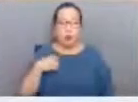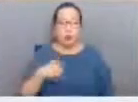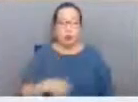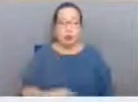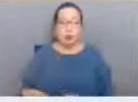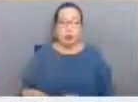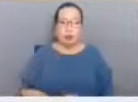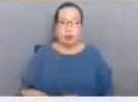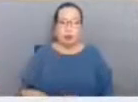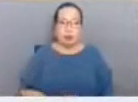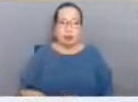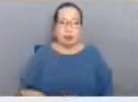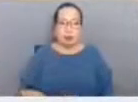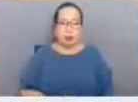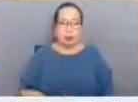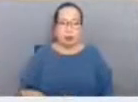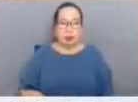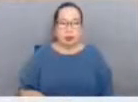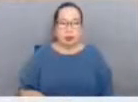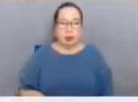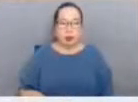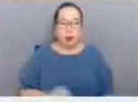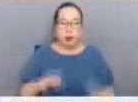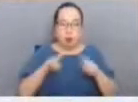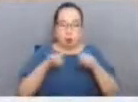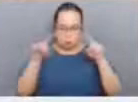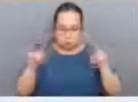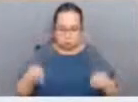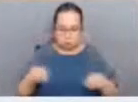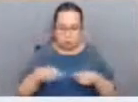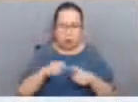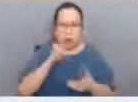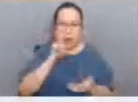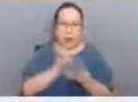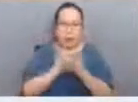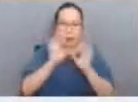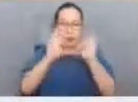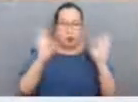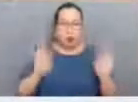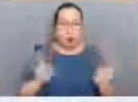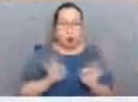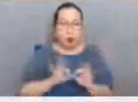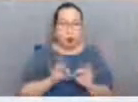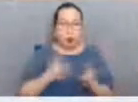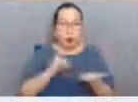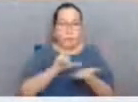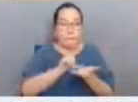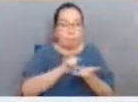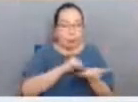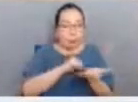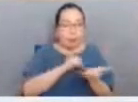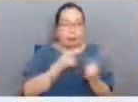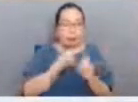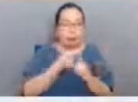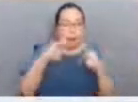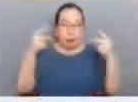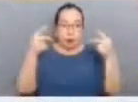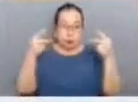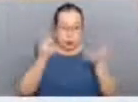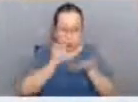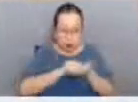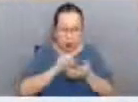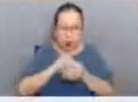ng magandang balita sa ating mga kababayan. Salamat ulit sa opportunity. Opo, kami po yung nagpapasalamat sa inyong